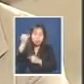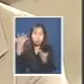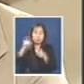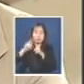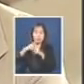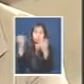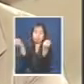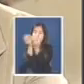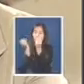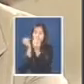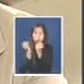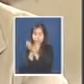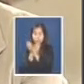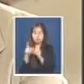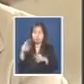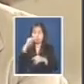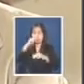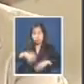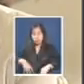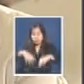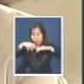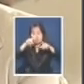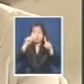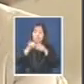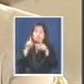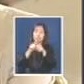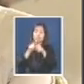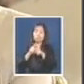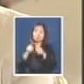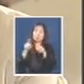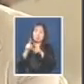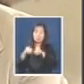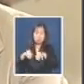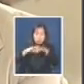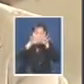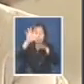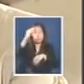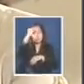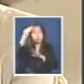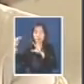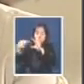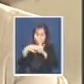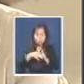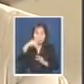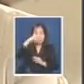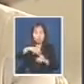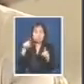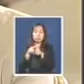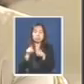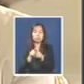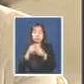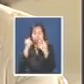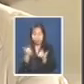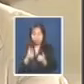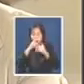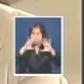การณ์อุทกภัยเหตุการณ์ภัยพิบัติของประเทศญี่ปุ่นก็มีผลกับทางรายได้ของประเทศไทยฉะนั้นก็เป็นสิ่งที่รัฐบาลก็ต้องช่ว